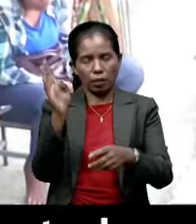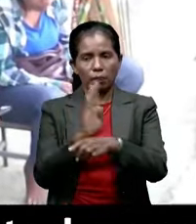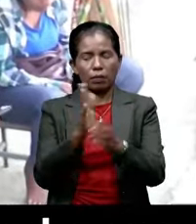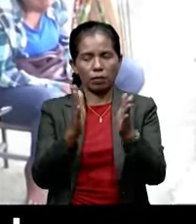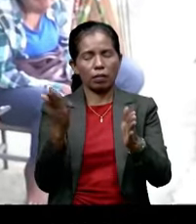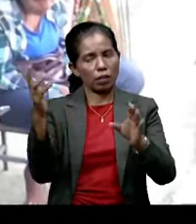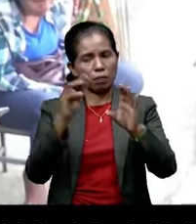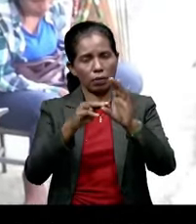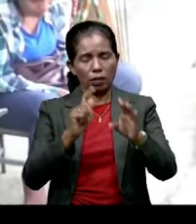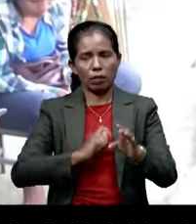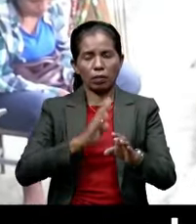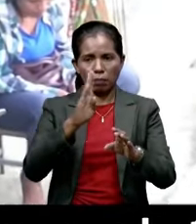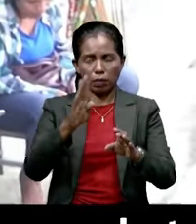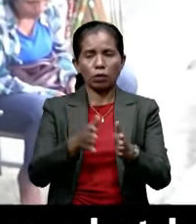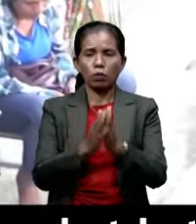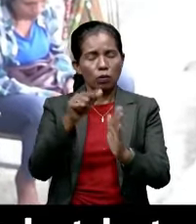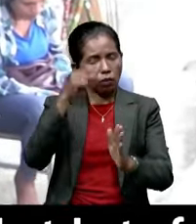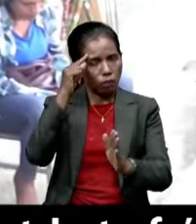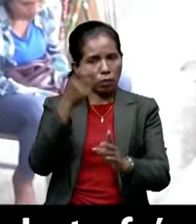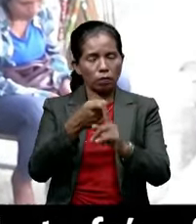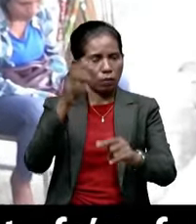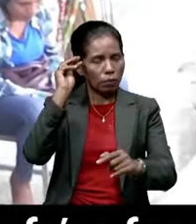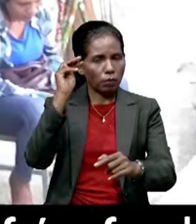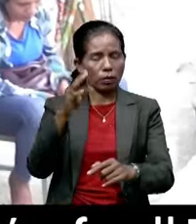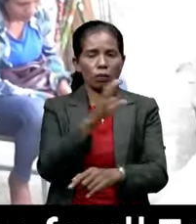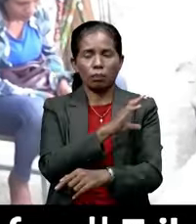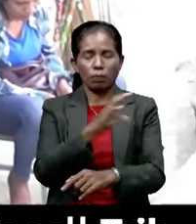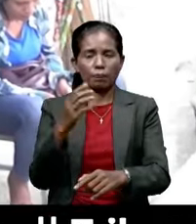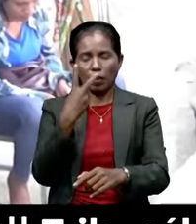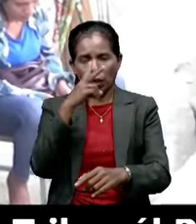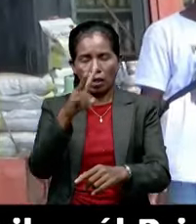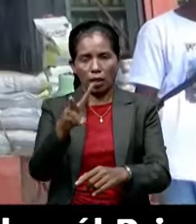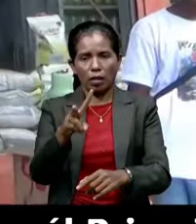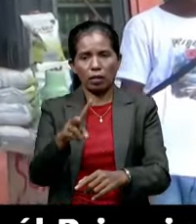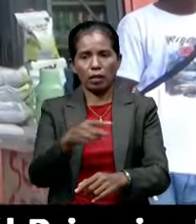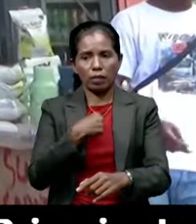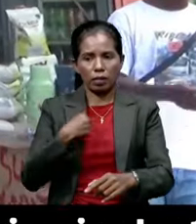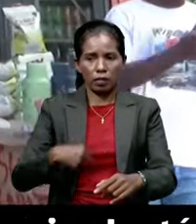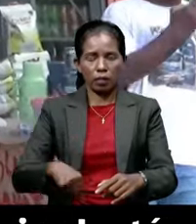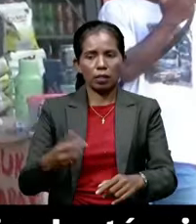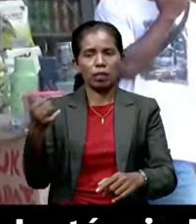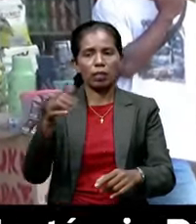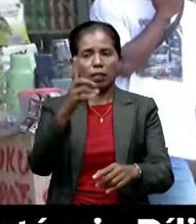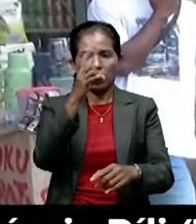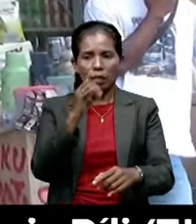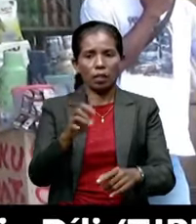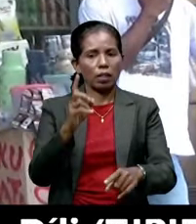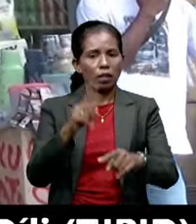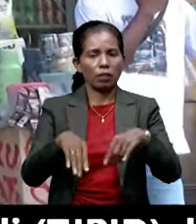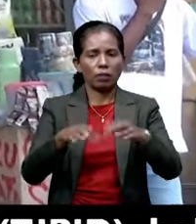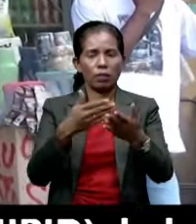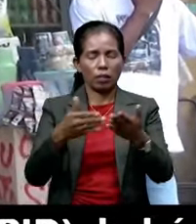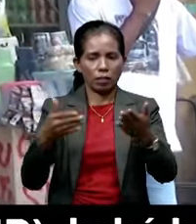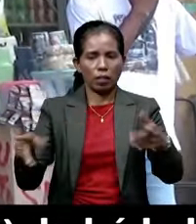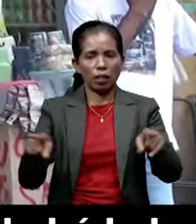ia merkaru taibesi husu governo li husi ministeru kompetente atu kontrol negosiante sinesa sira ia capital Dili huri labelo fansa san